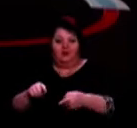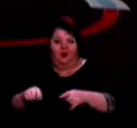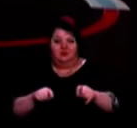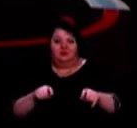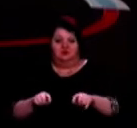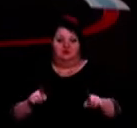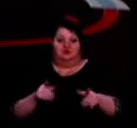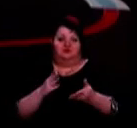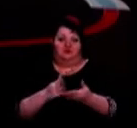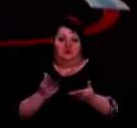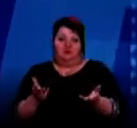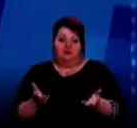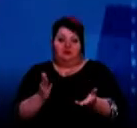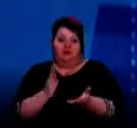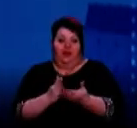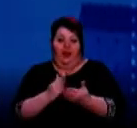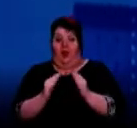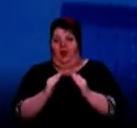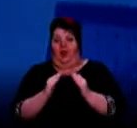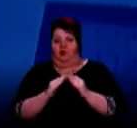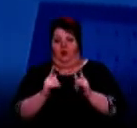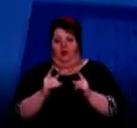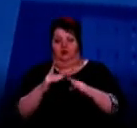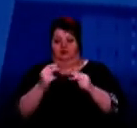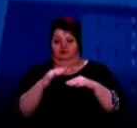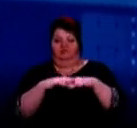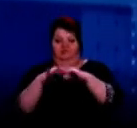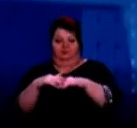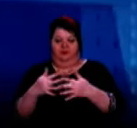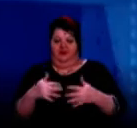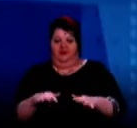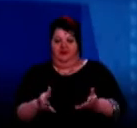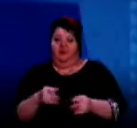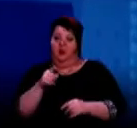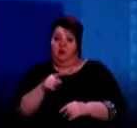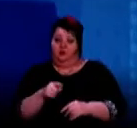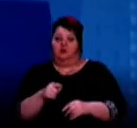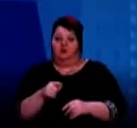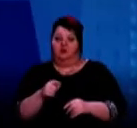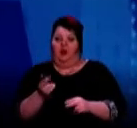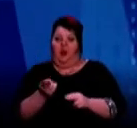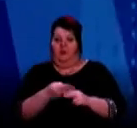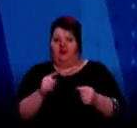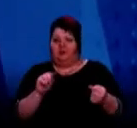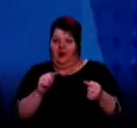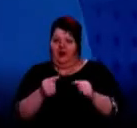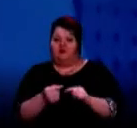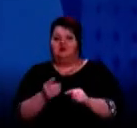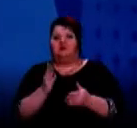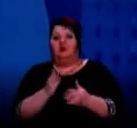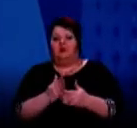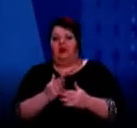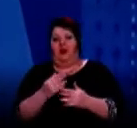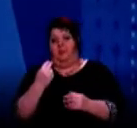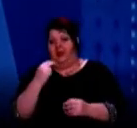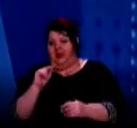де багато людей контактує, у вас все одно буде, так? Тому тут, безперечно, є ряд переваг.